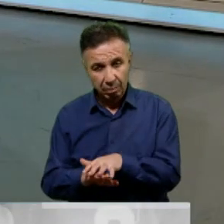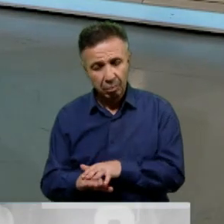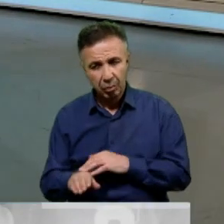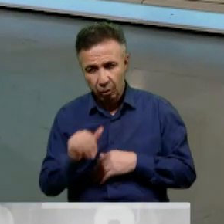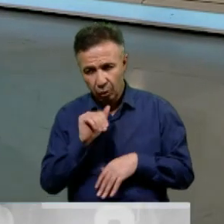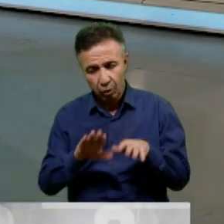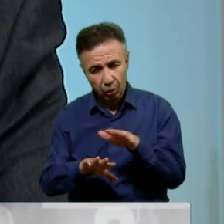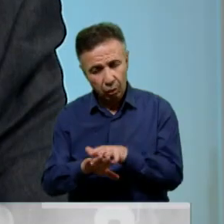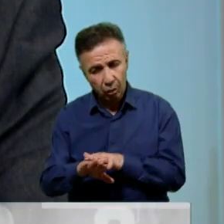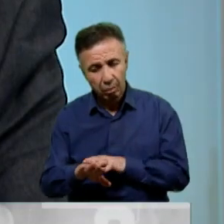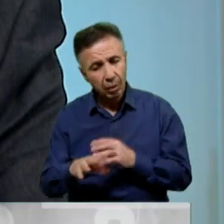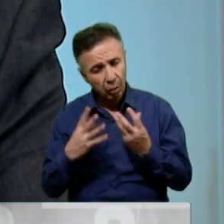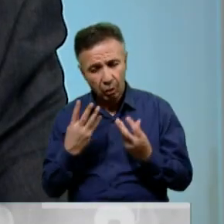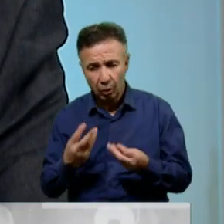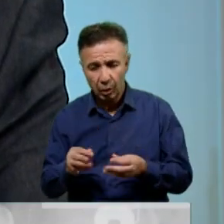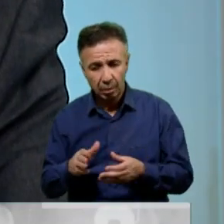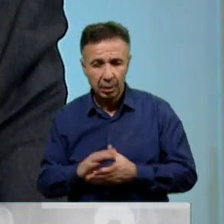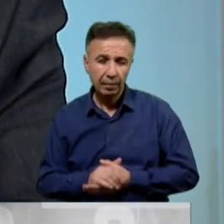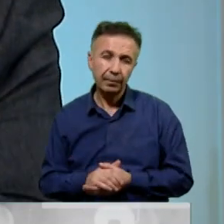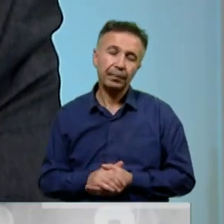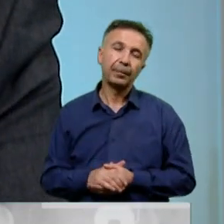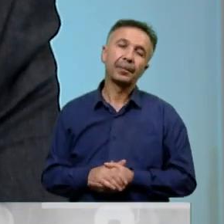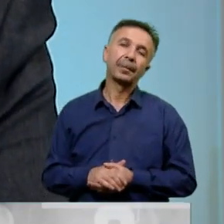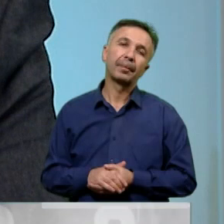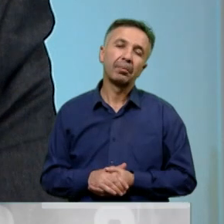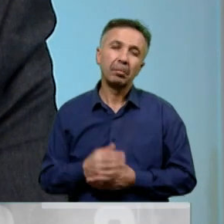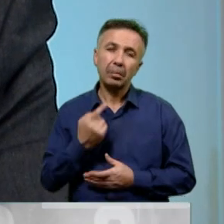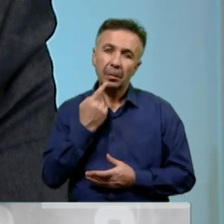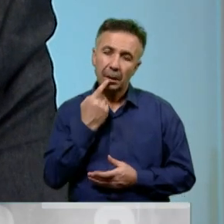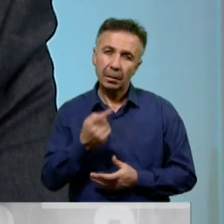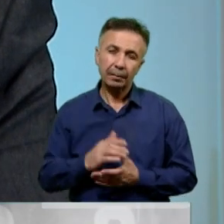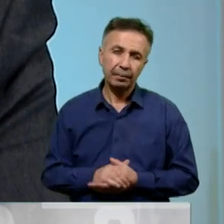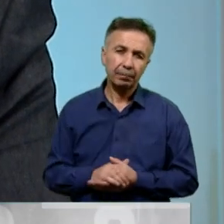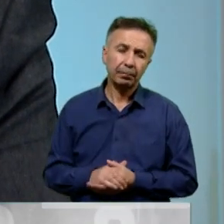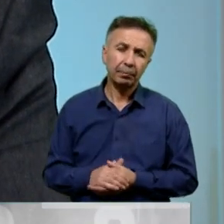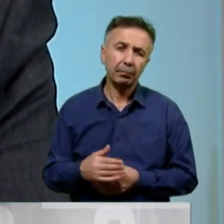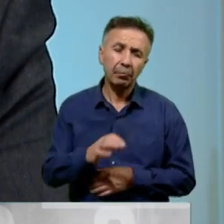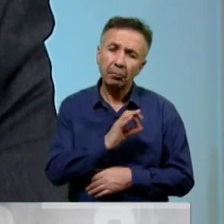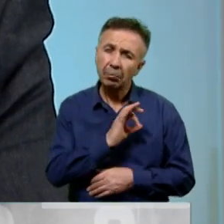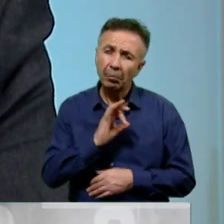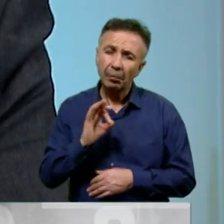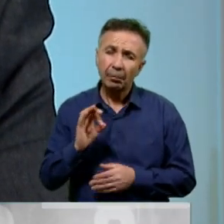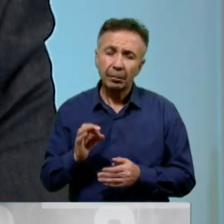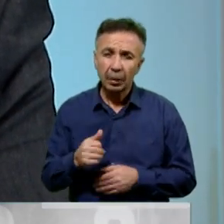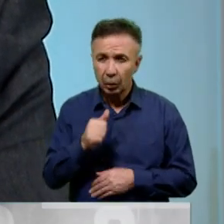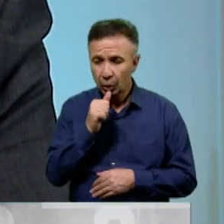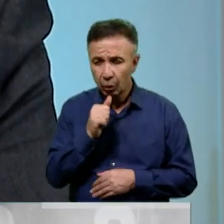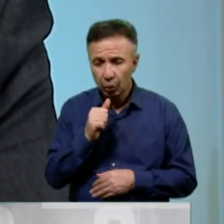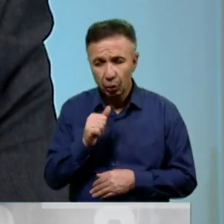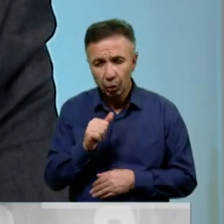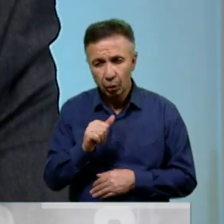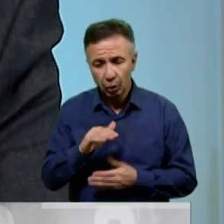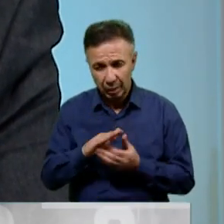da uygulayabilir. Diyelim ki hiç su kullanmaması